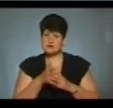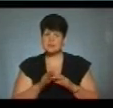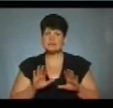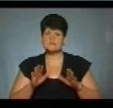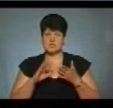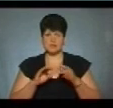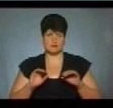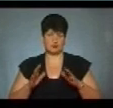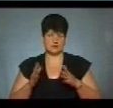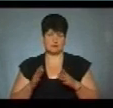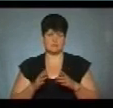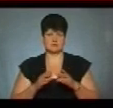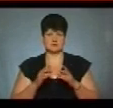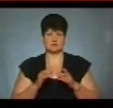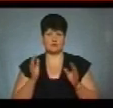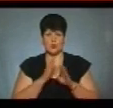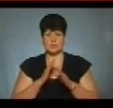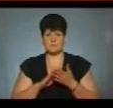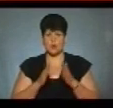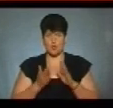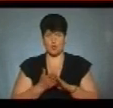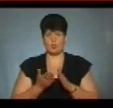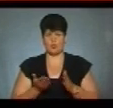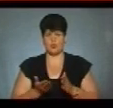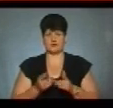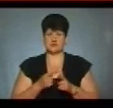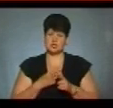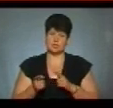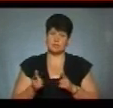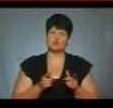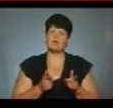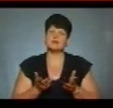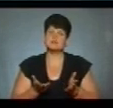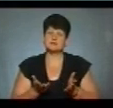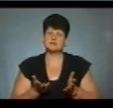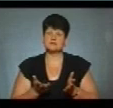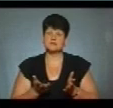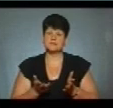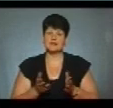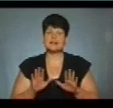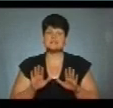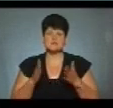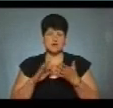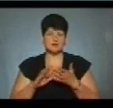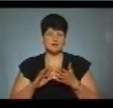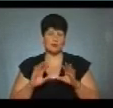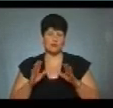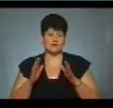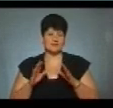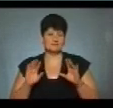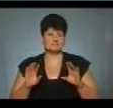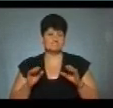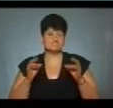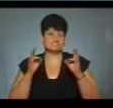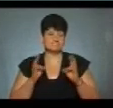надзвичайні події, можливо, у зв'язку саме з погодніми умовами, чи готуватися? Ну, таке, скажімо, надзвичайні події, їх неможливо